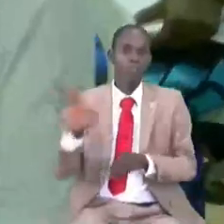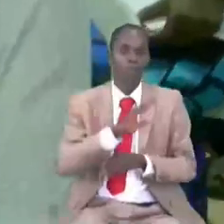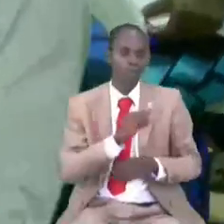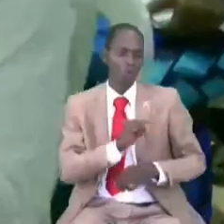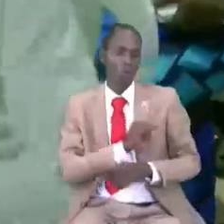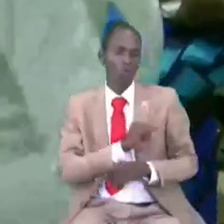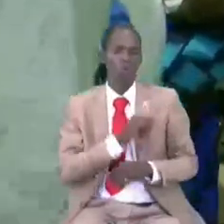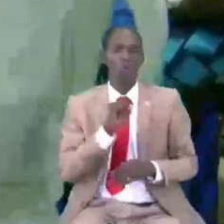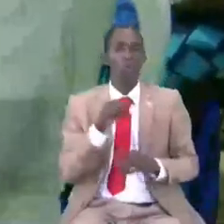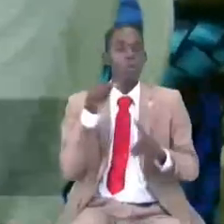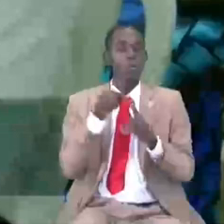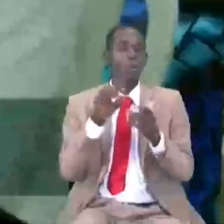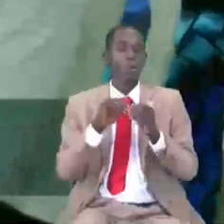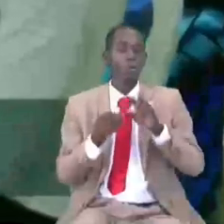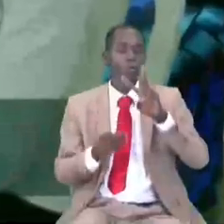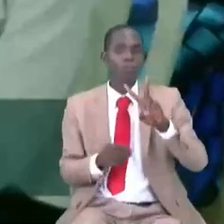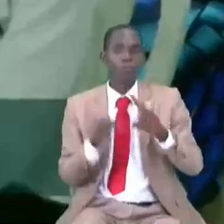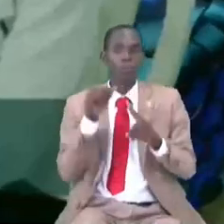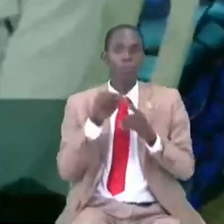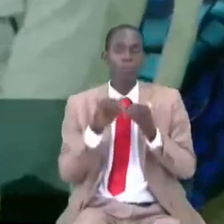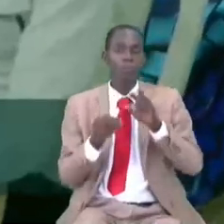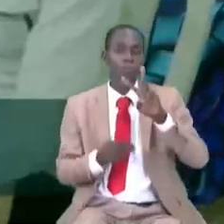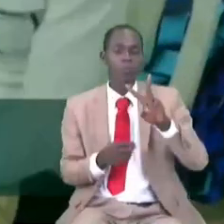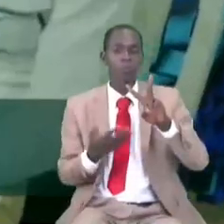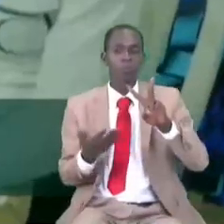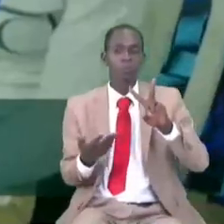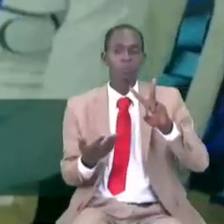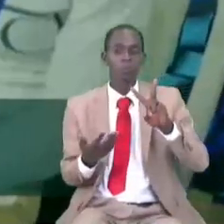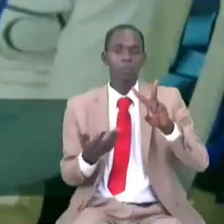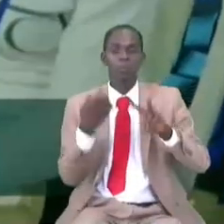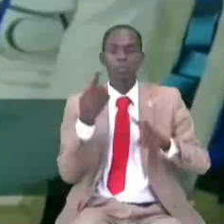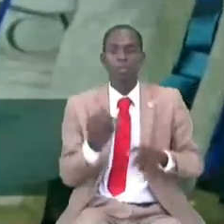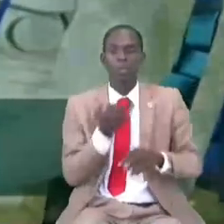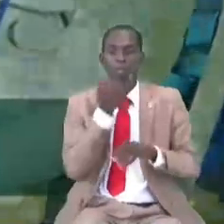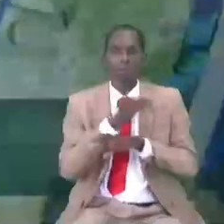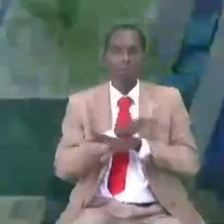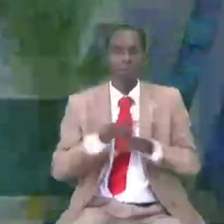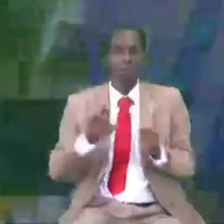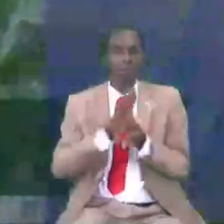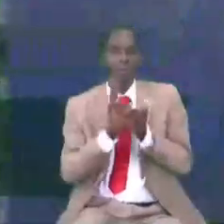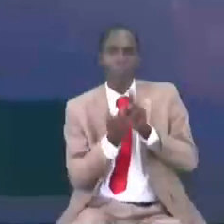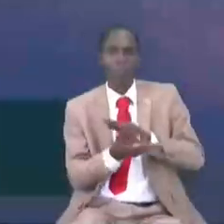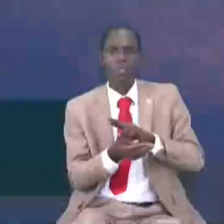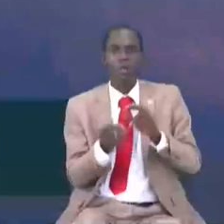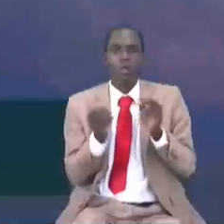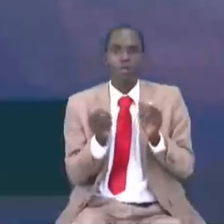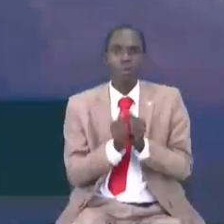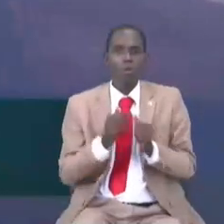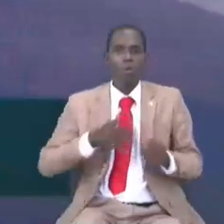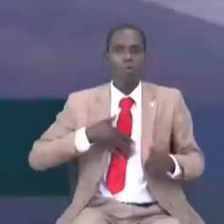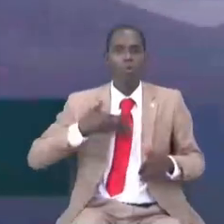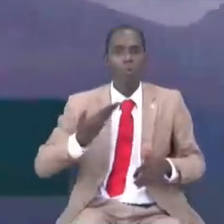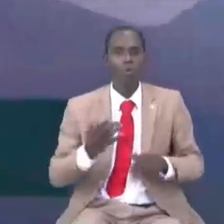Deuxième point, la pénitence irréprochable avec une soumission volontaire à Dieu.